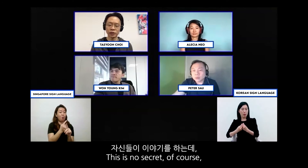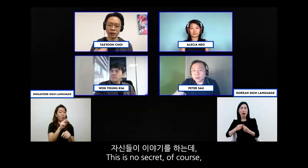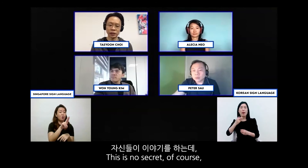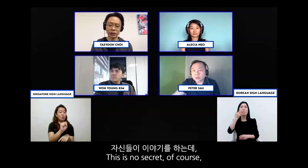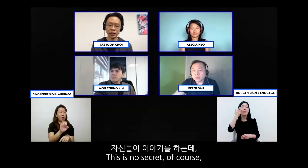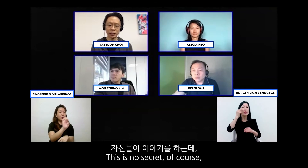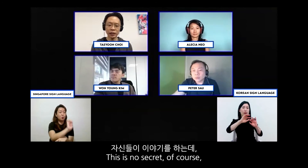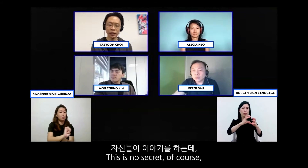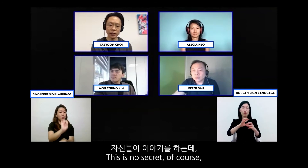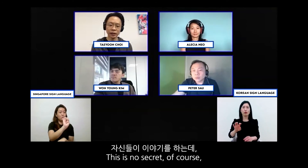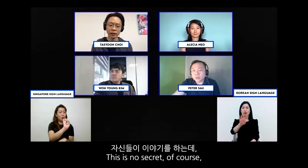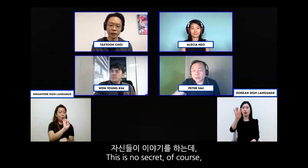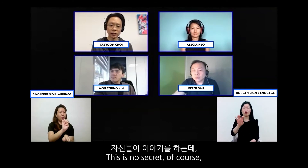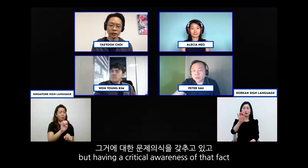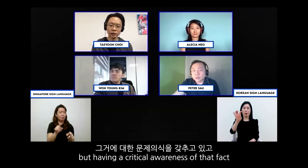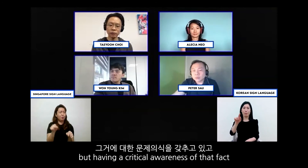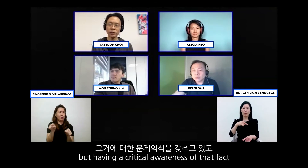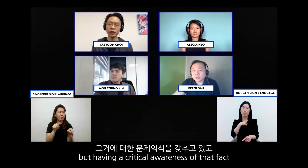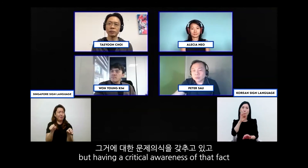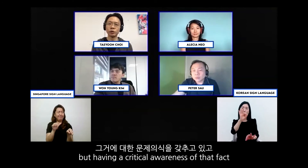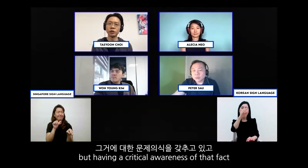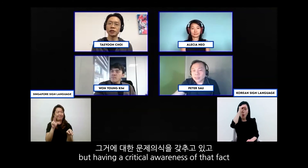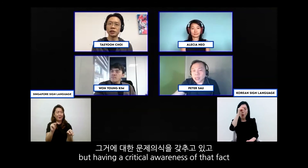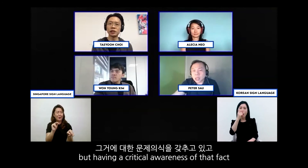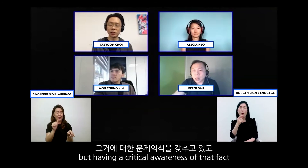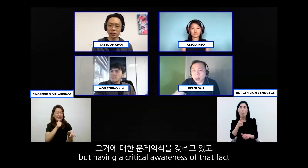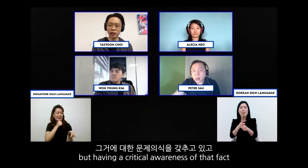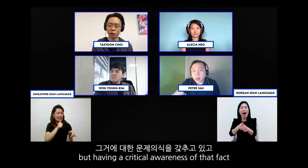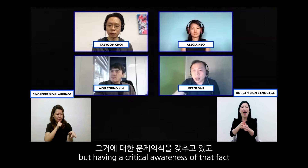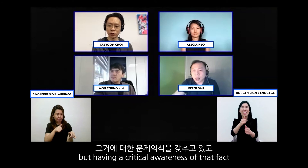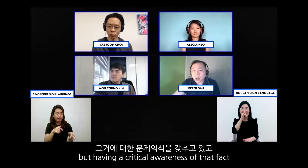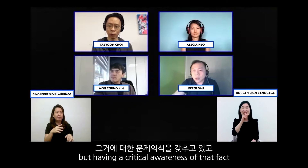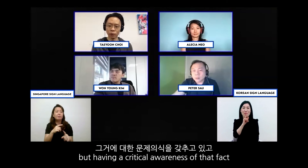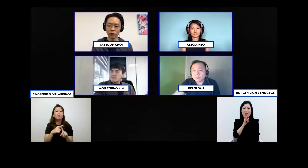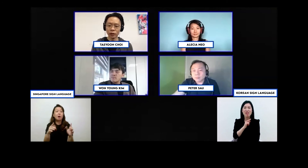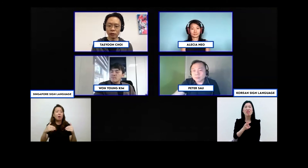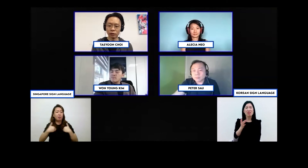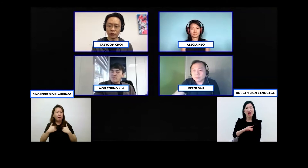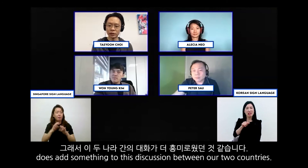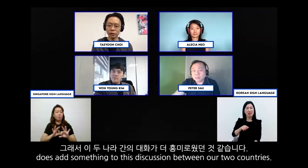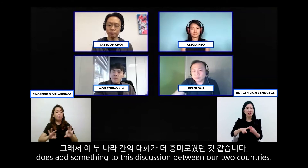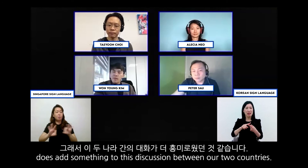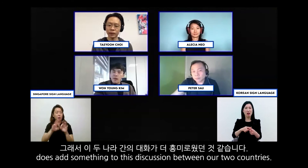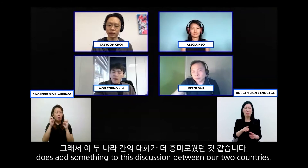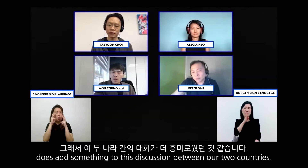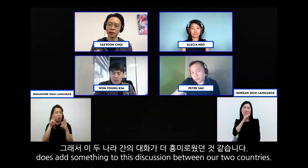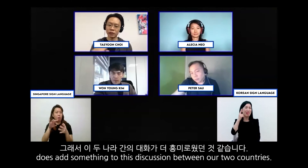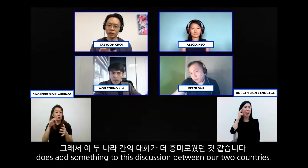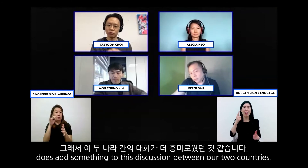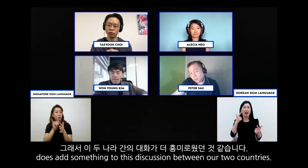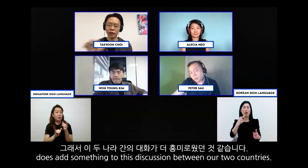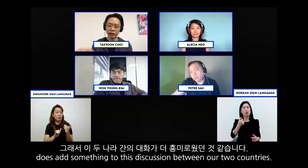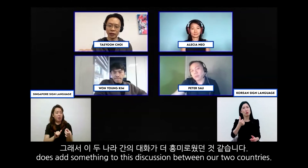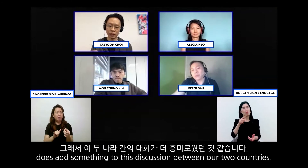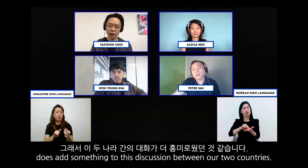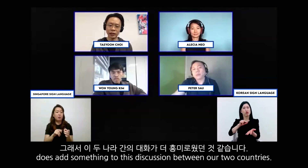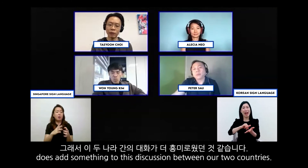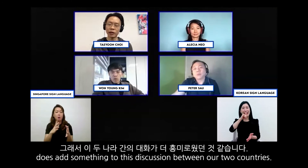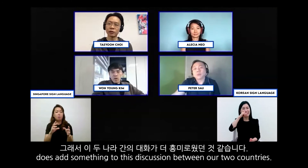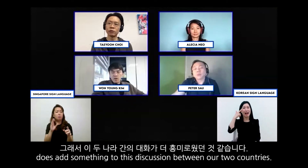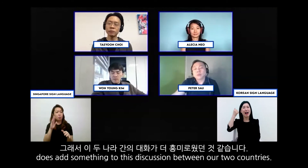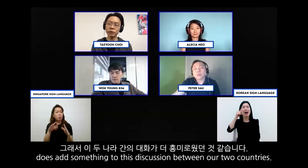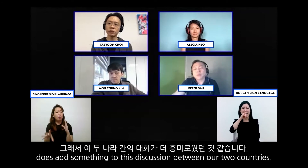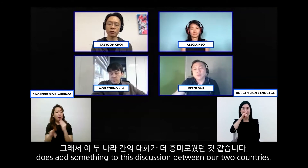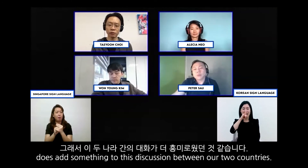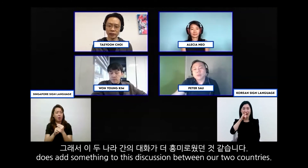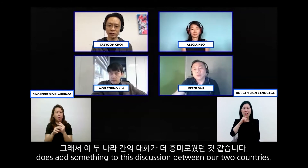따라한다고 자신들이 이야기를 하는데 그거에 대한 문제의식을 가지고 있고 그래서 이 두 나라 간의